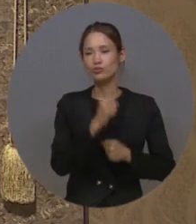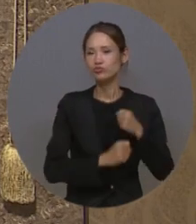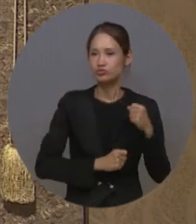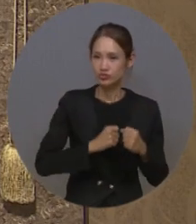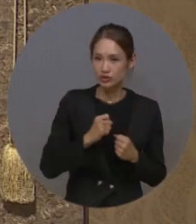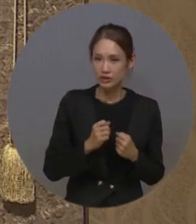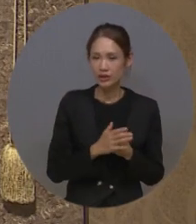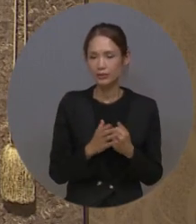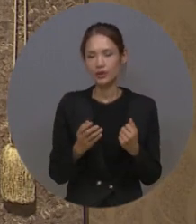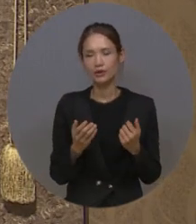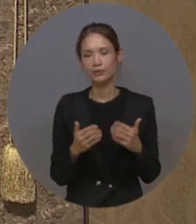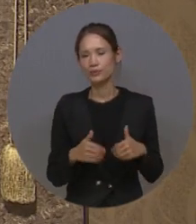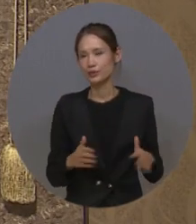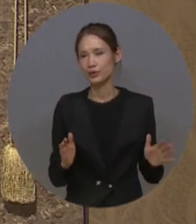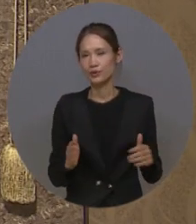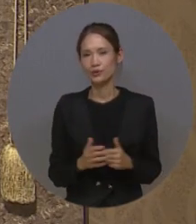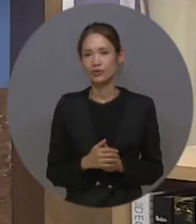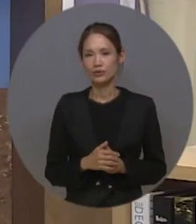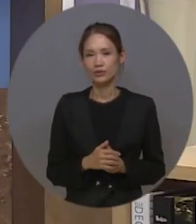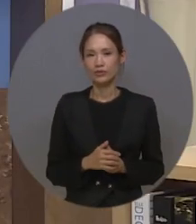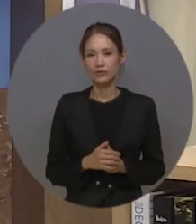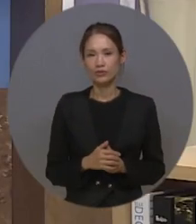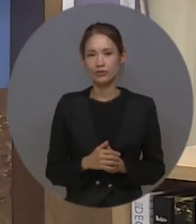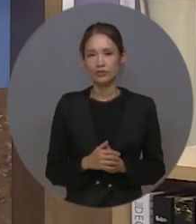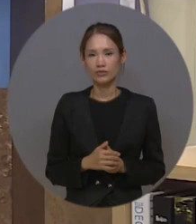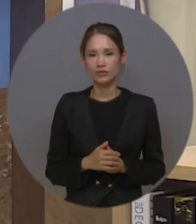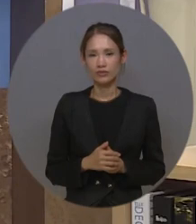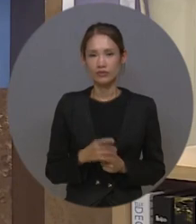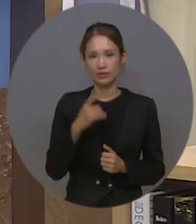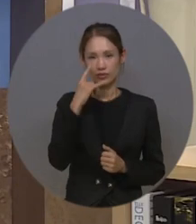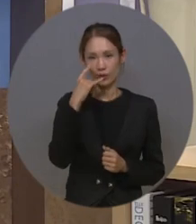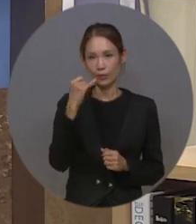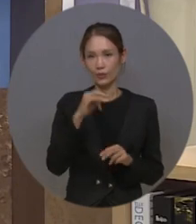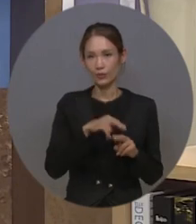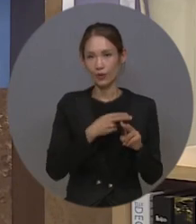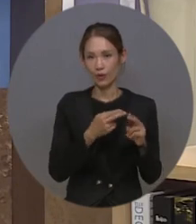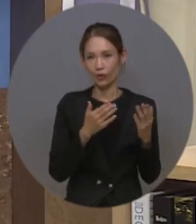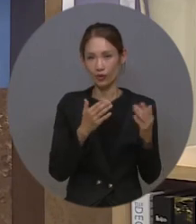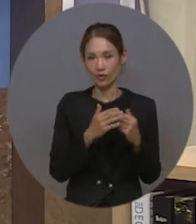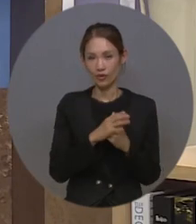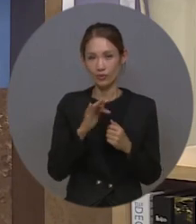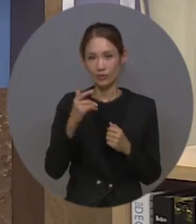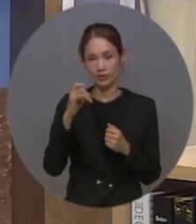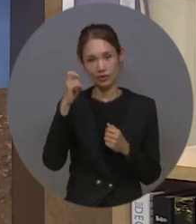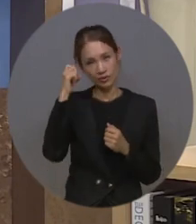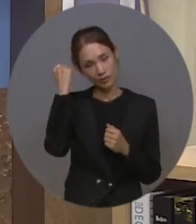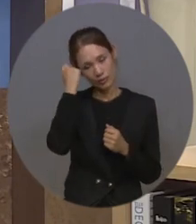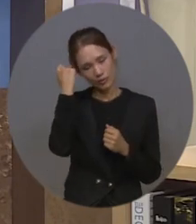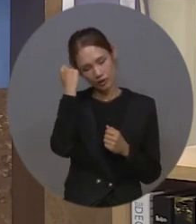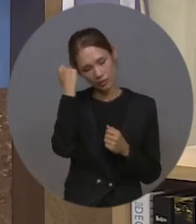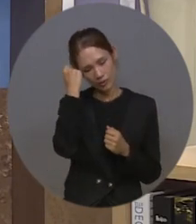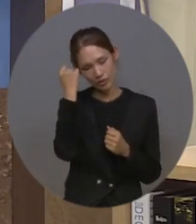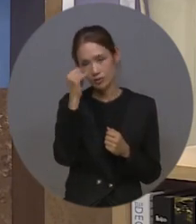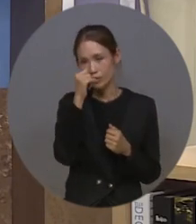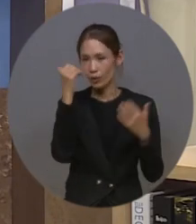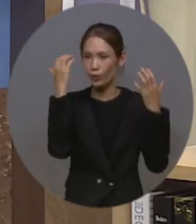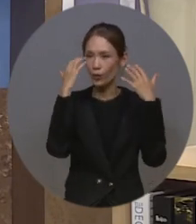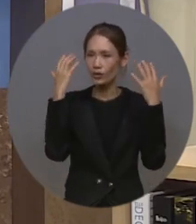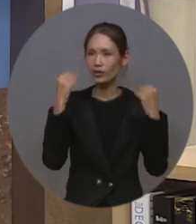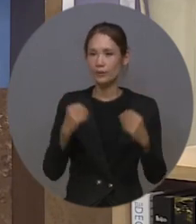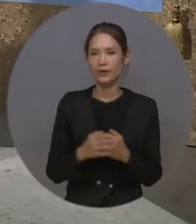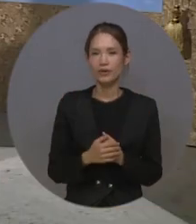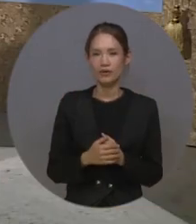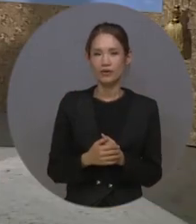안 맞춰도 돼요. 저희 어머니 선물을 드려야겠어요. 왜냐면 저희 어머니가 비염 때문에 네. 머리 두통까지 오시고 네. 고생이 정말 많이